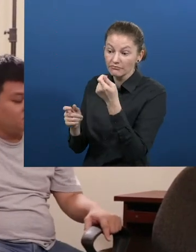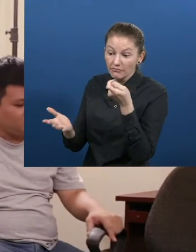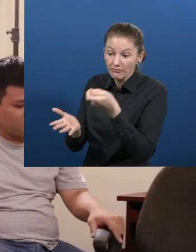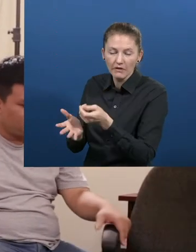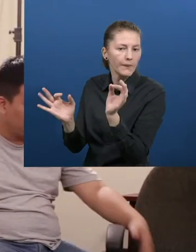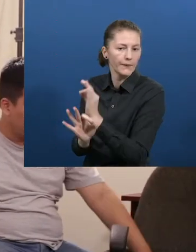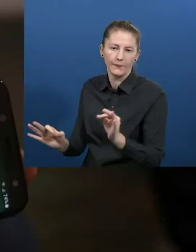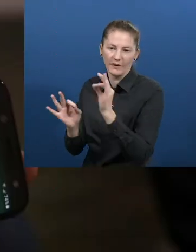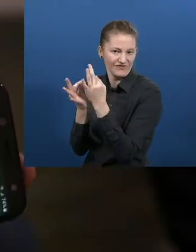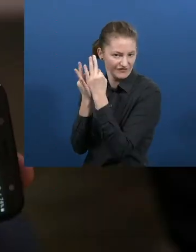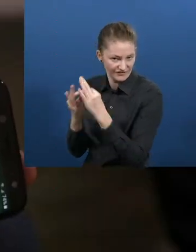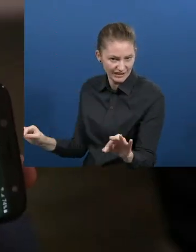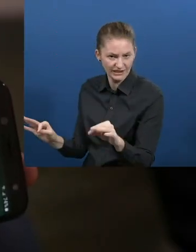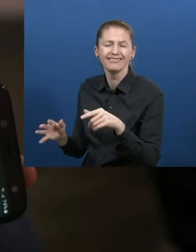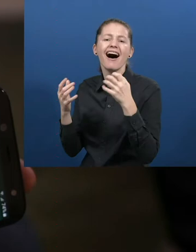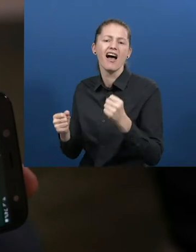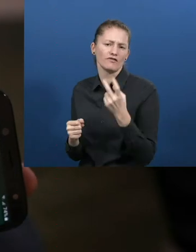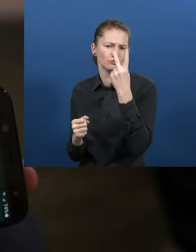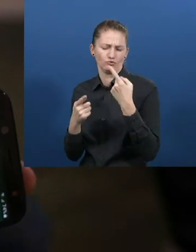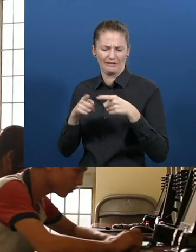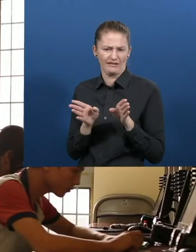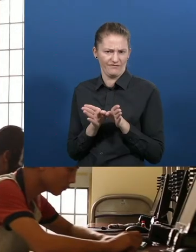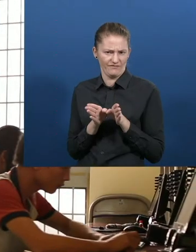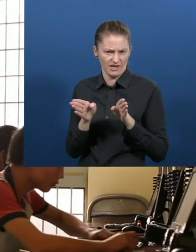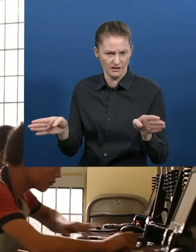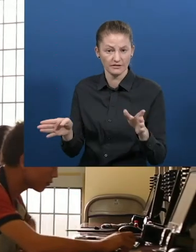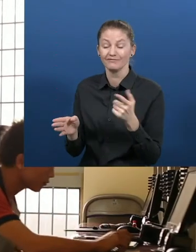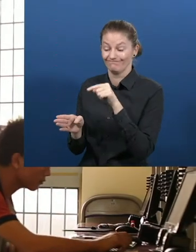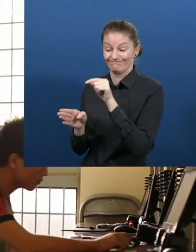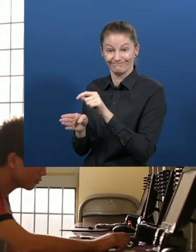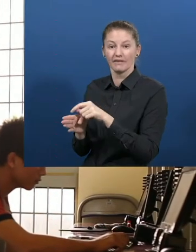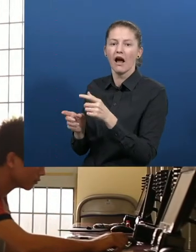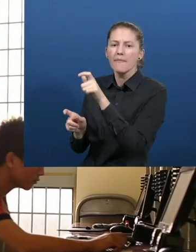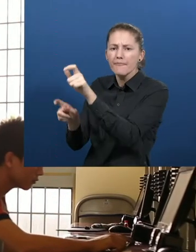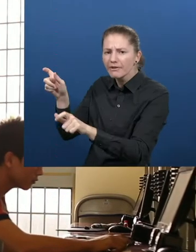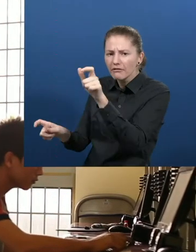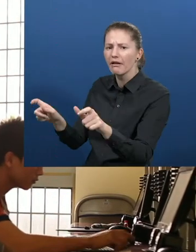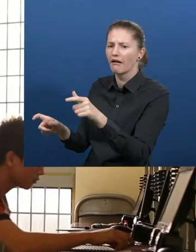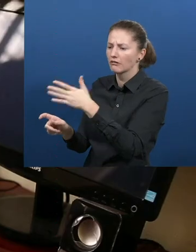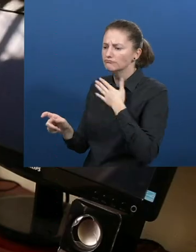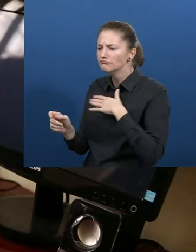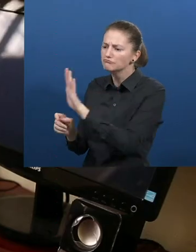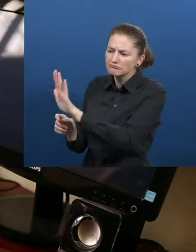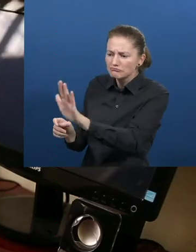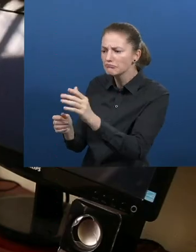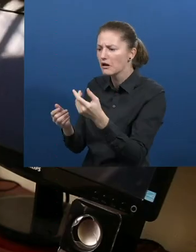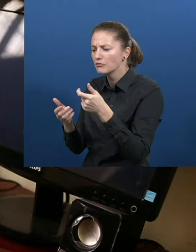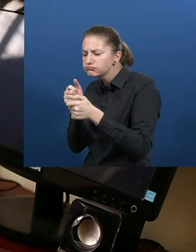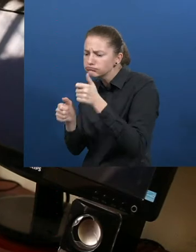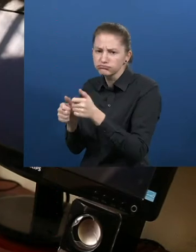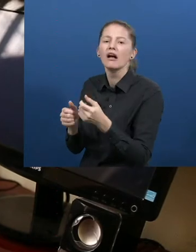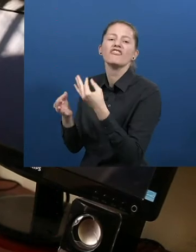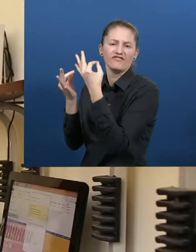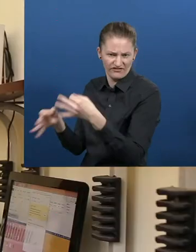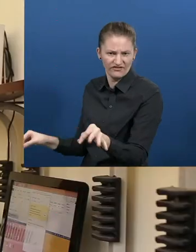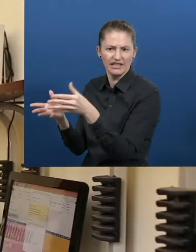mềm. Phần mềm tiêu chuẩn được cung cấp miễn phí cho người dùng và phần mềm chuyên nghiệp có thu phí sẽ được cung cấp cho các tổ chức. Ngoài